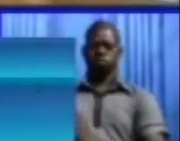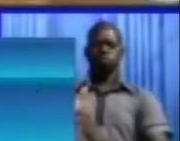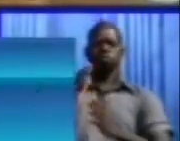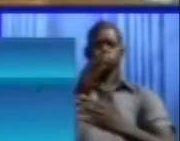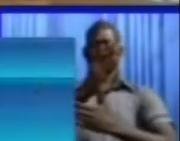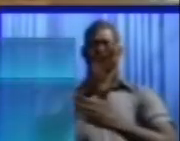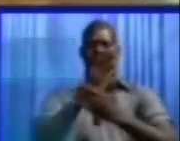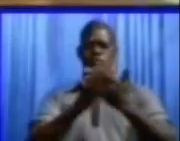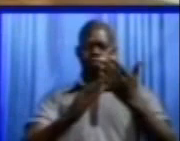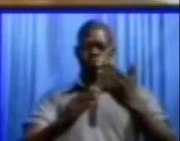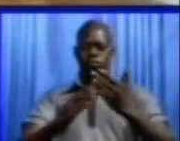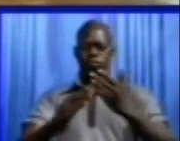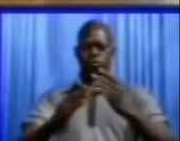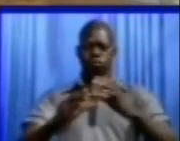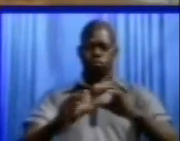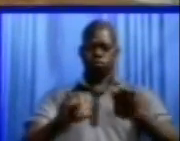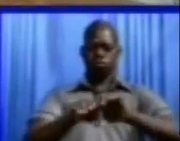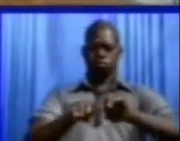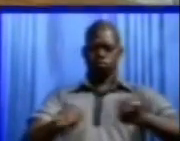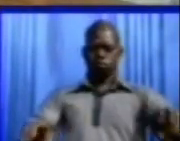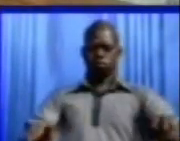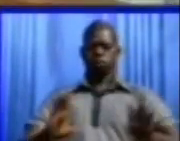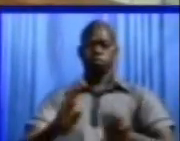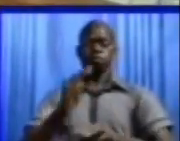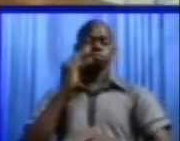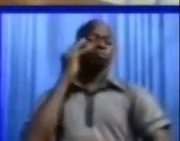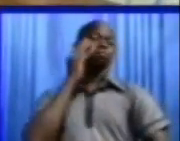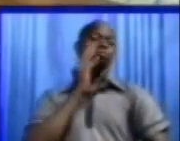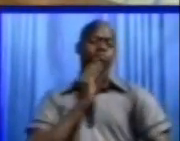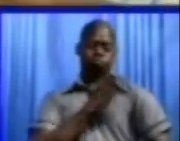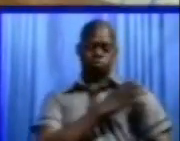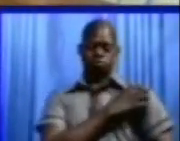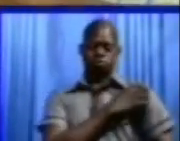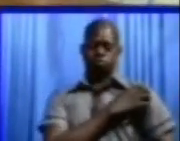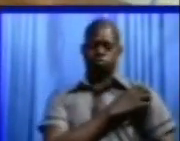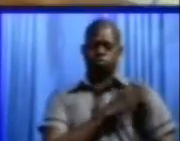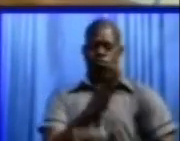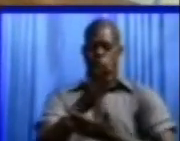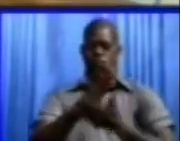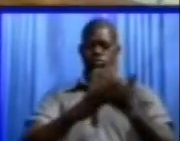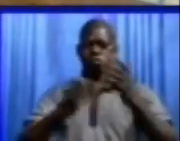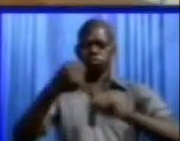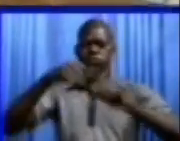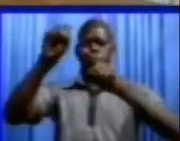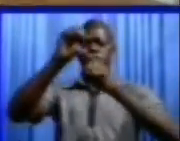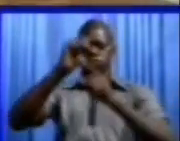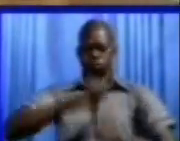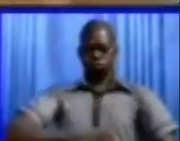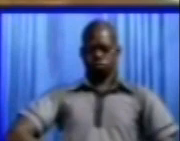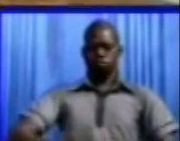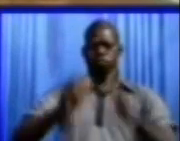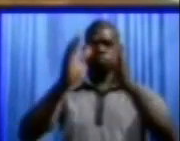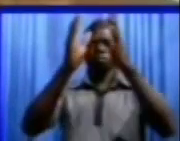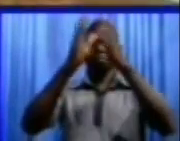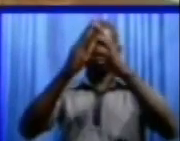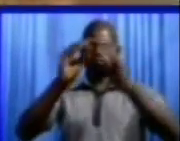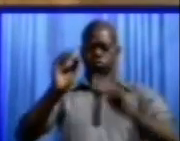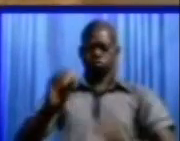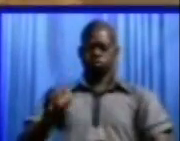aval du canal du Moronava, dans la partie située au sud de la ville de Ouagadougou, mais